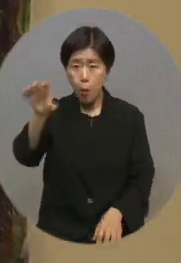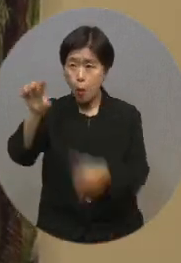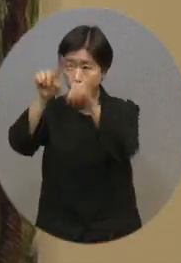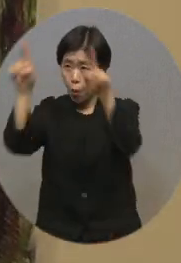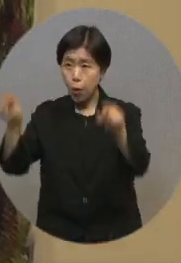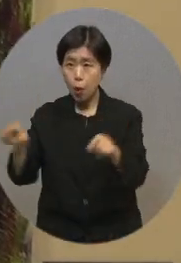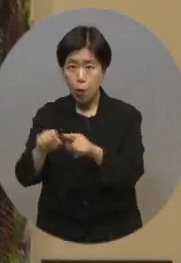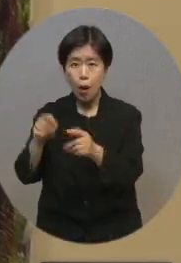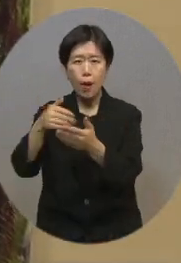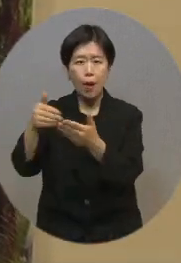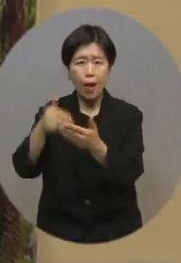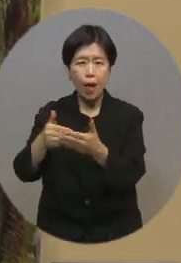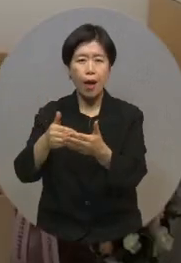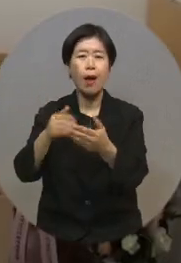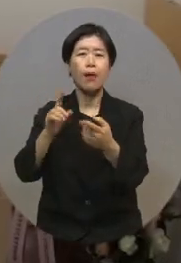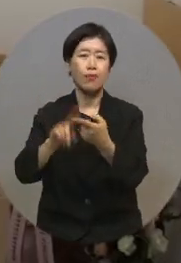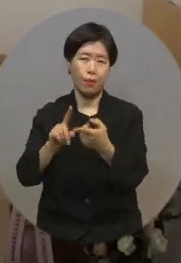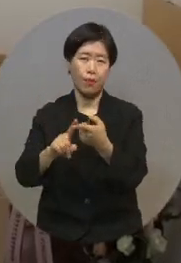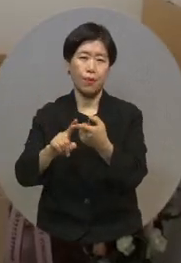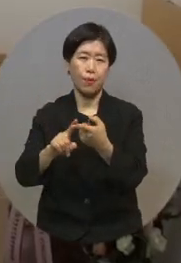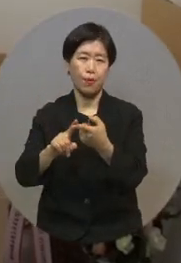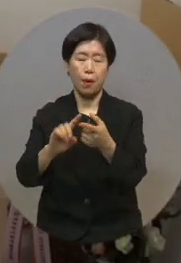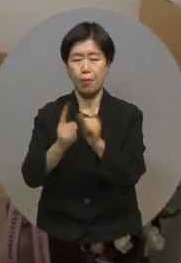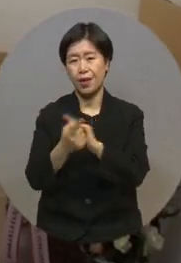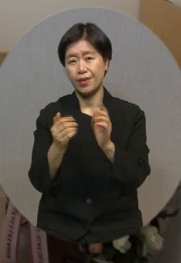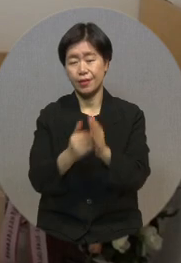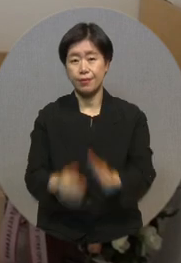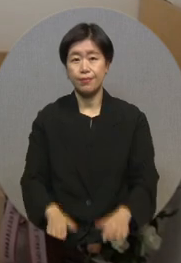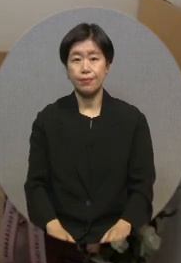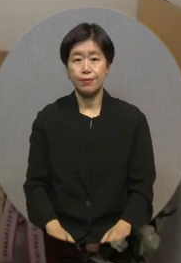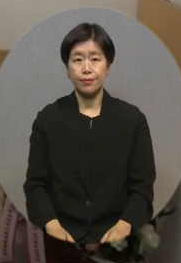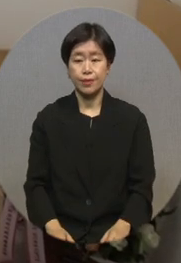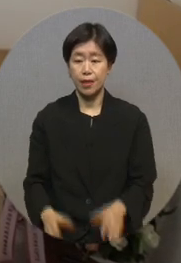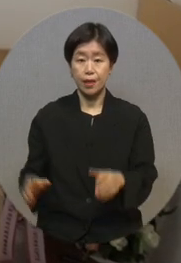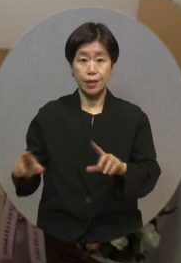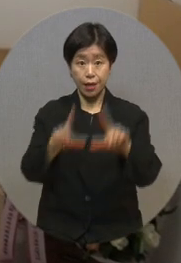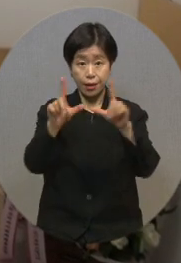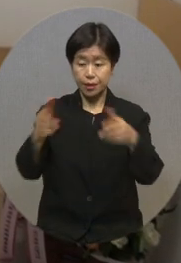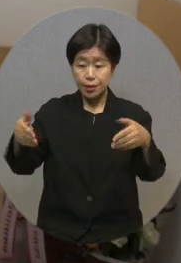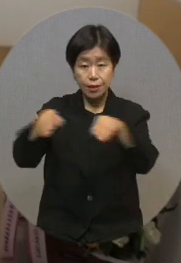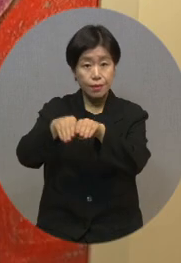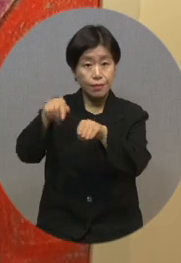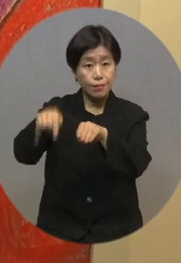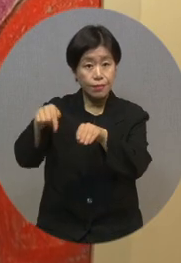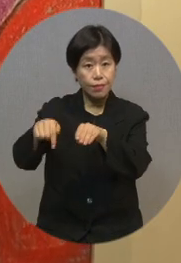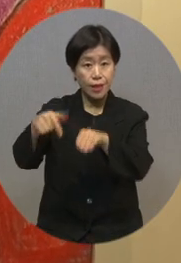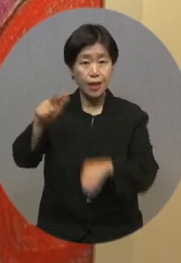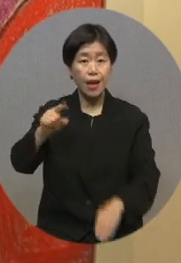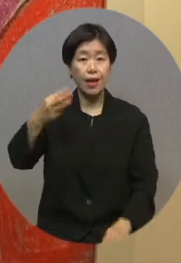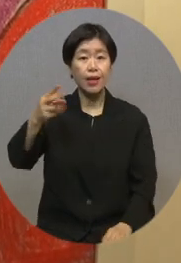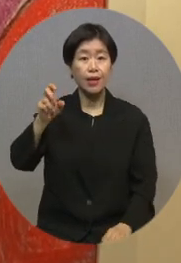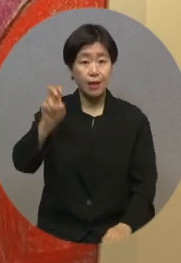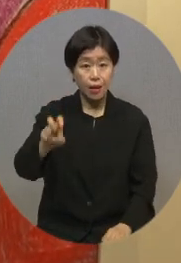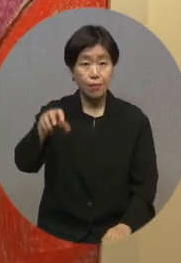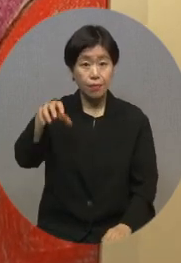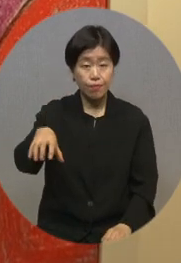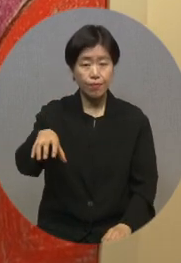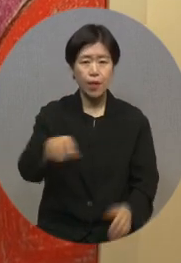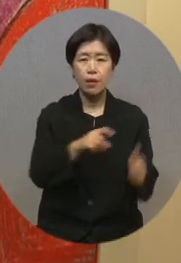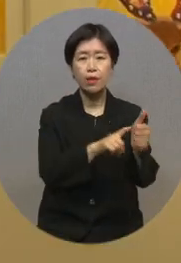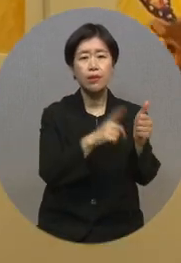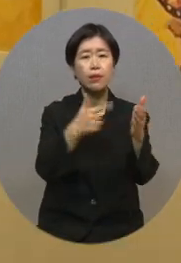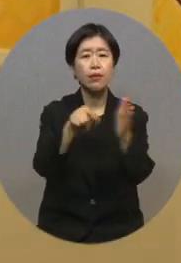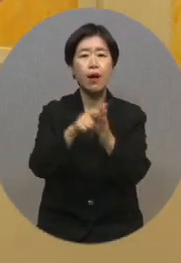작가로 변화시킨 사회복지사입니다. 거주시설 가람에서는 낙서하는 김인기 이용인을 위한 미술 수업이 시작되었고 그